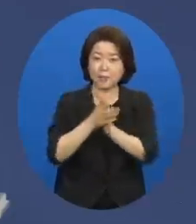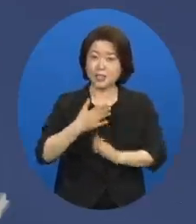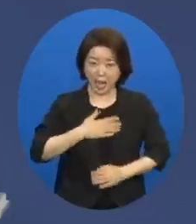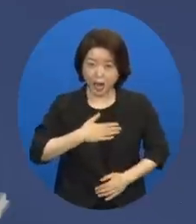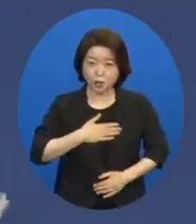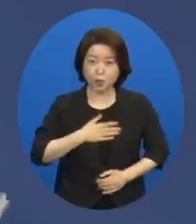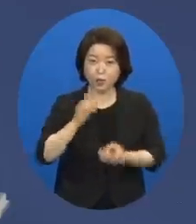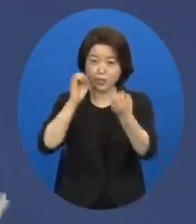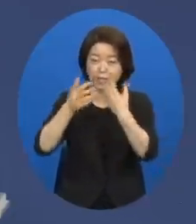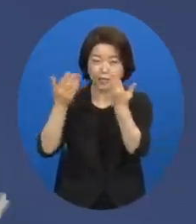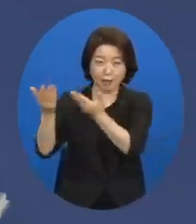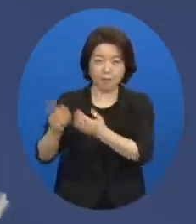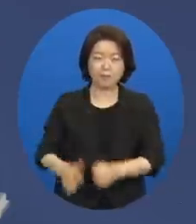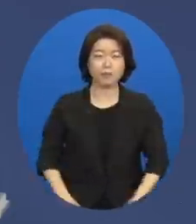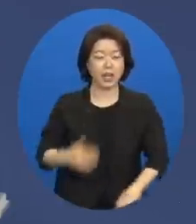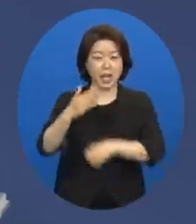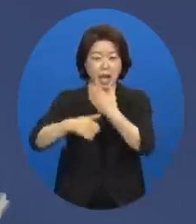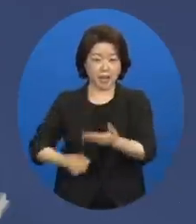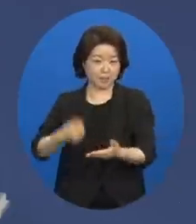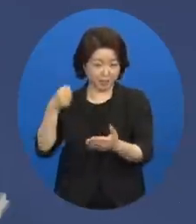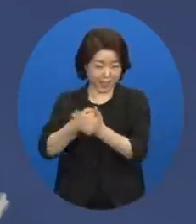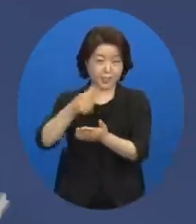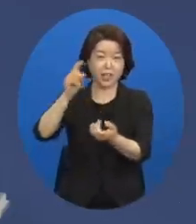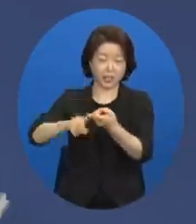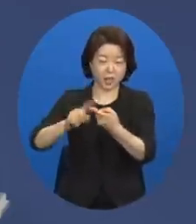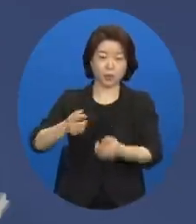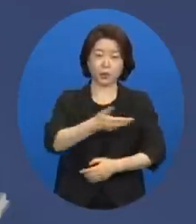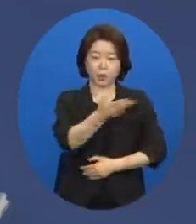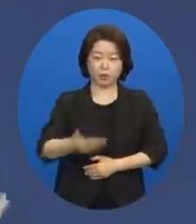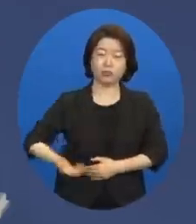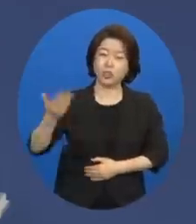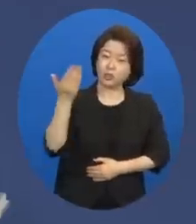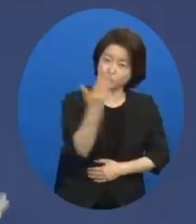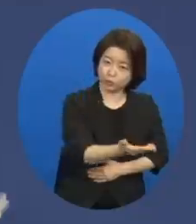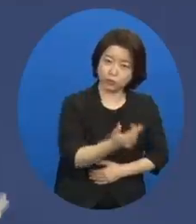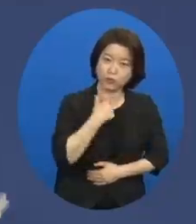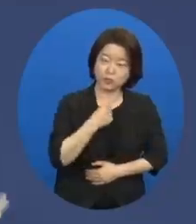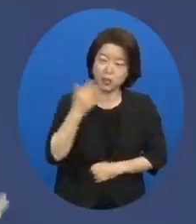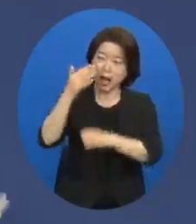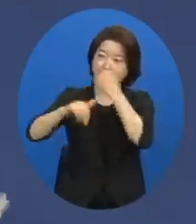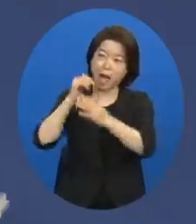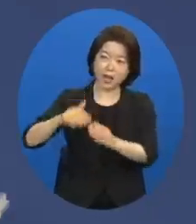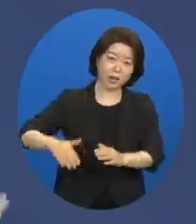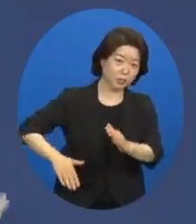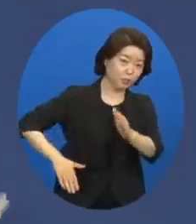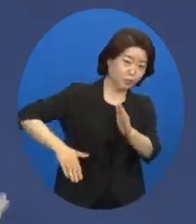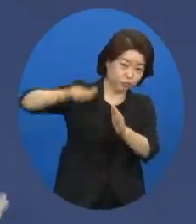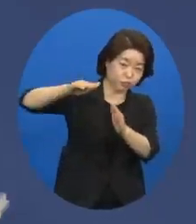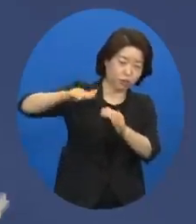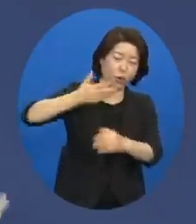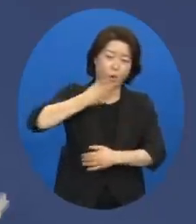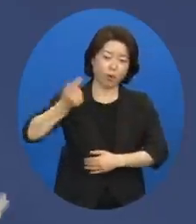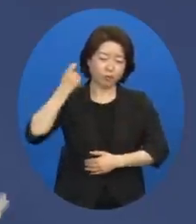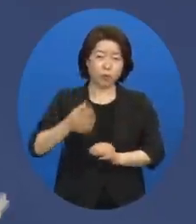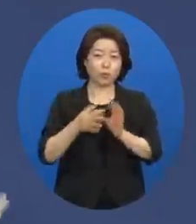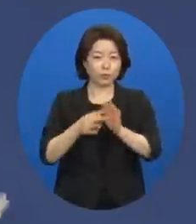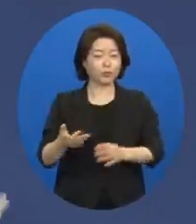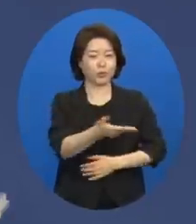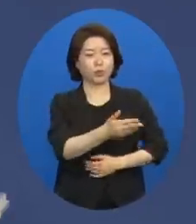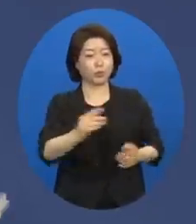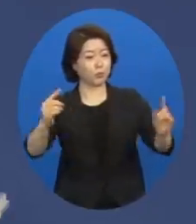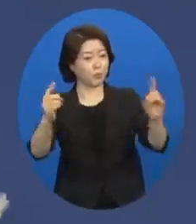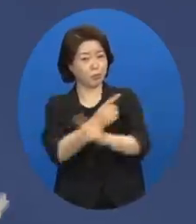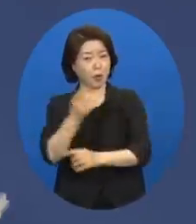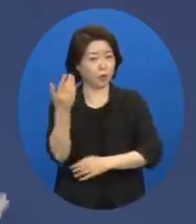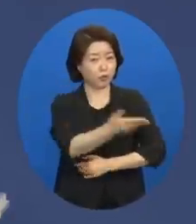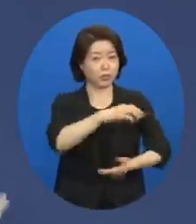아니 하나님이 작정하신 대로 여러분에게 주고자 하는 하나님 수준의 복음을 통해서 여러분을 변화시켜